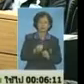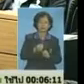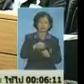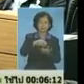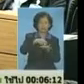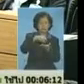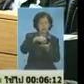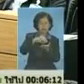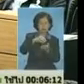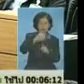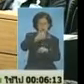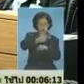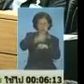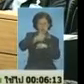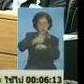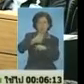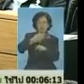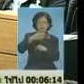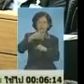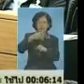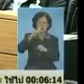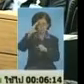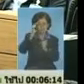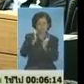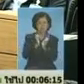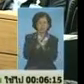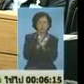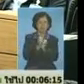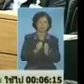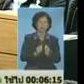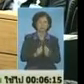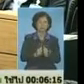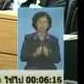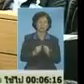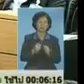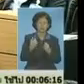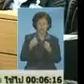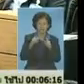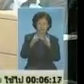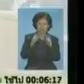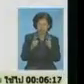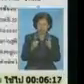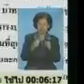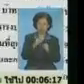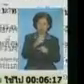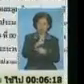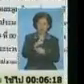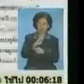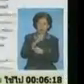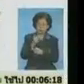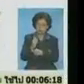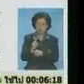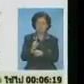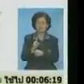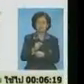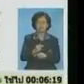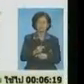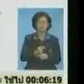บนะครับผ่านผู้ช่วยผบ.ตร.วงเล็บบร.11วงนะครับ